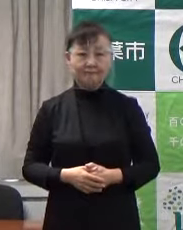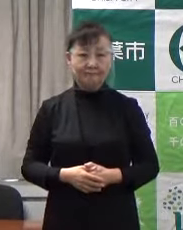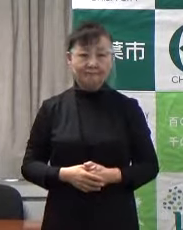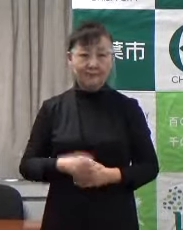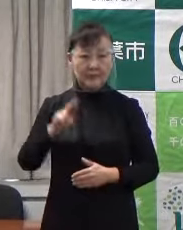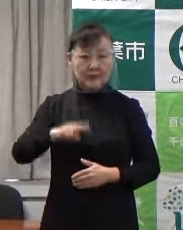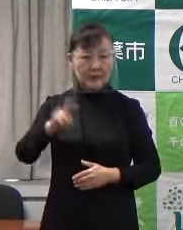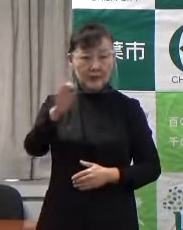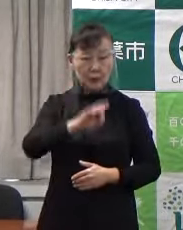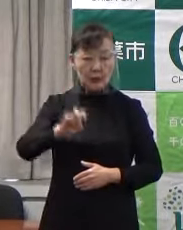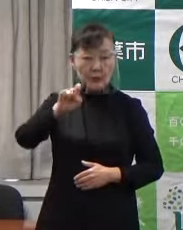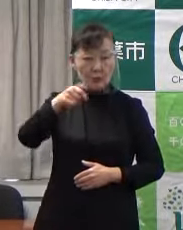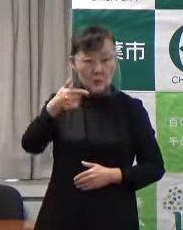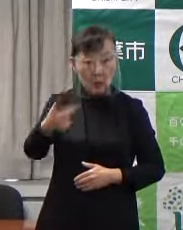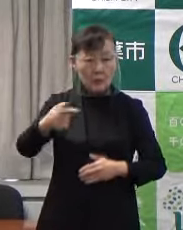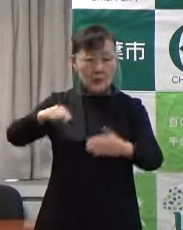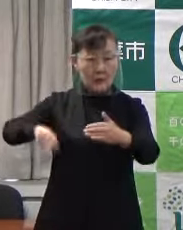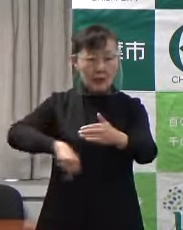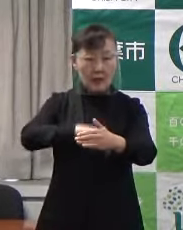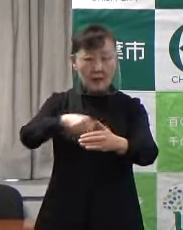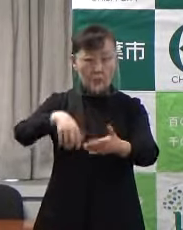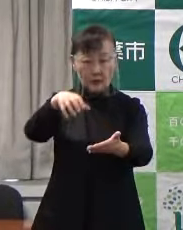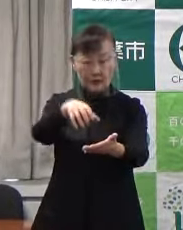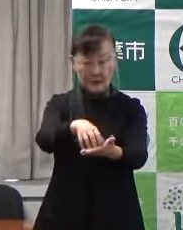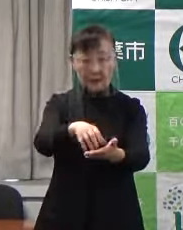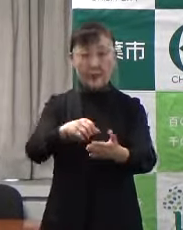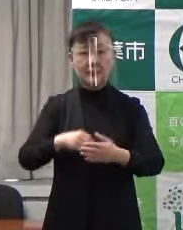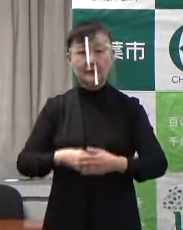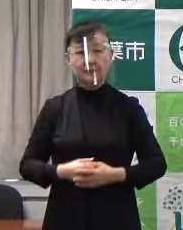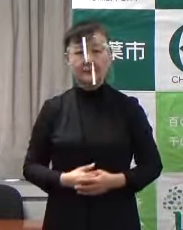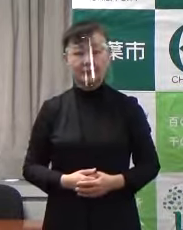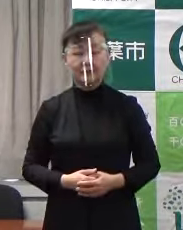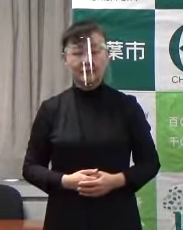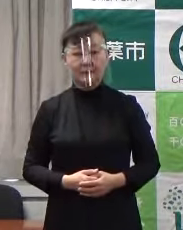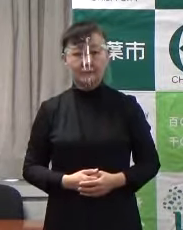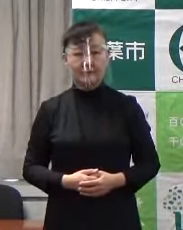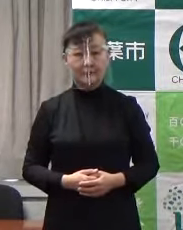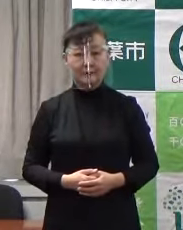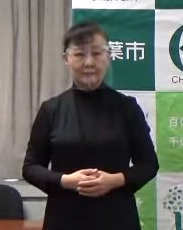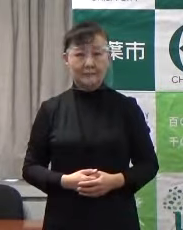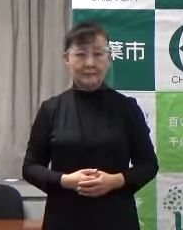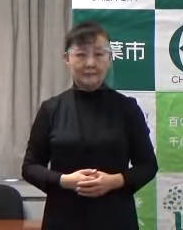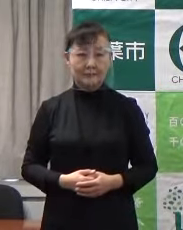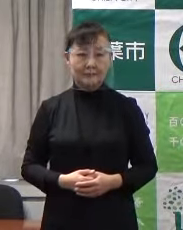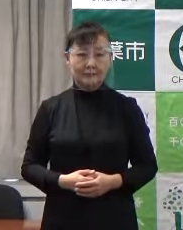認定商品16件の概要を掲載をさせていただいております。